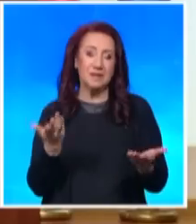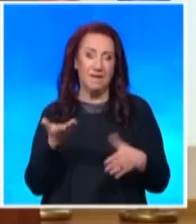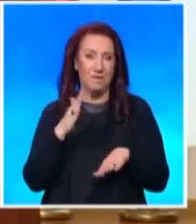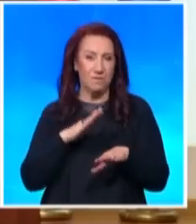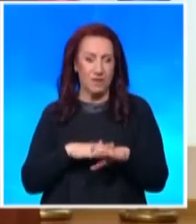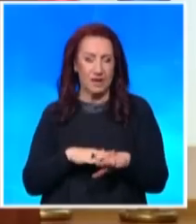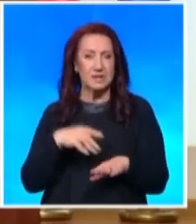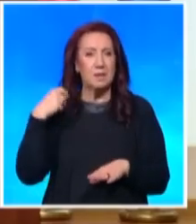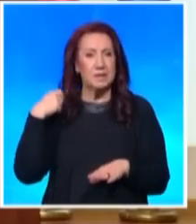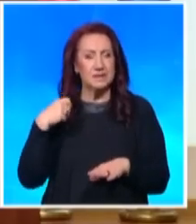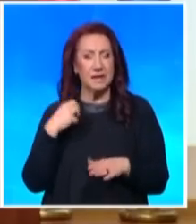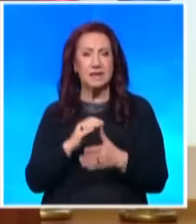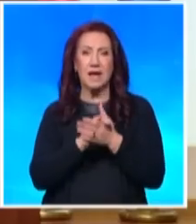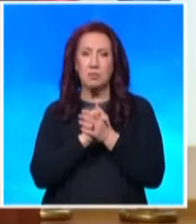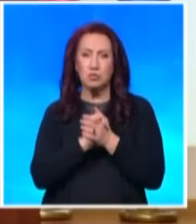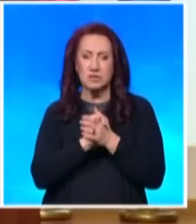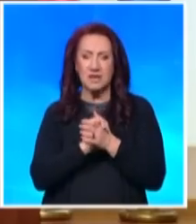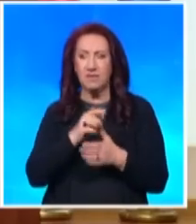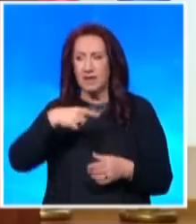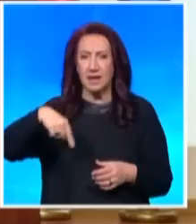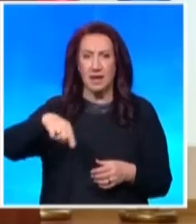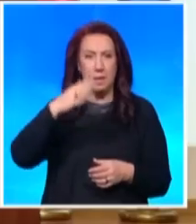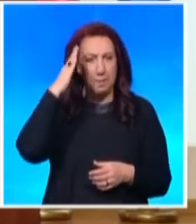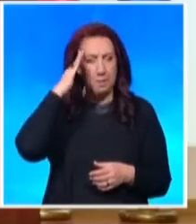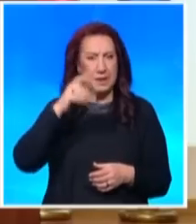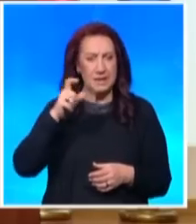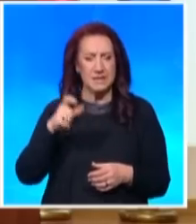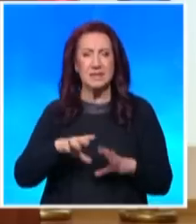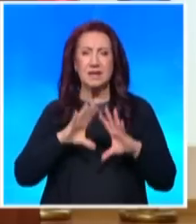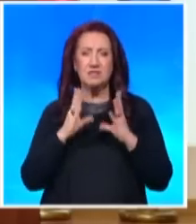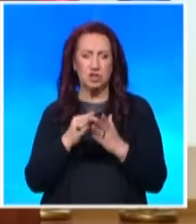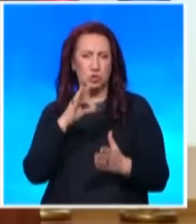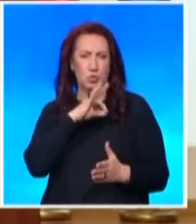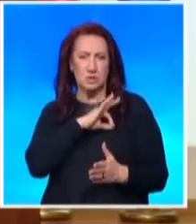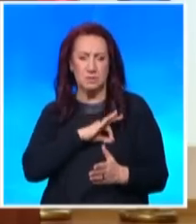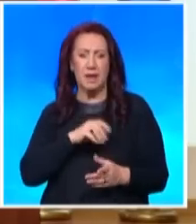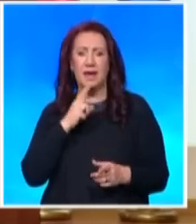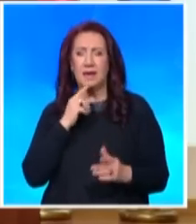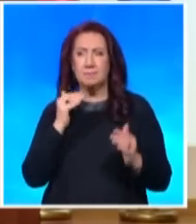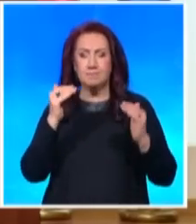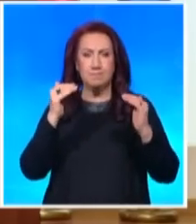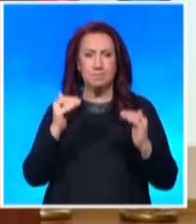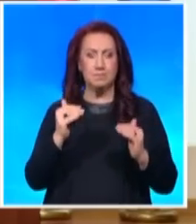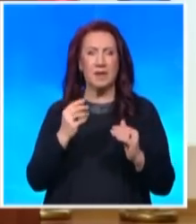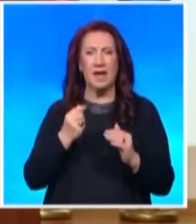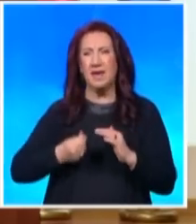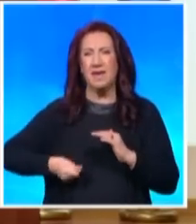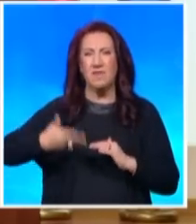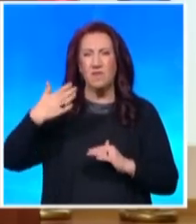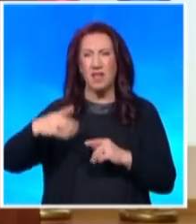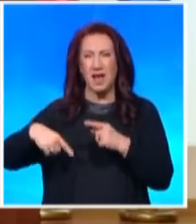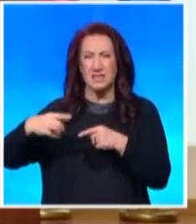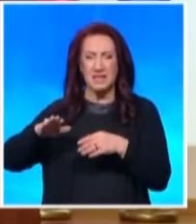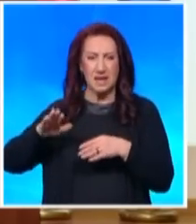за успехите от окрутяване на инфлацията, през преодоляване на липсата на природен газ и опазване на границите